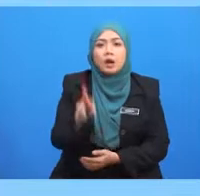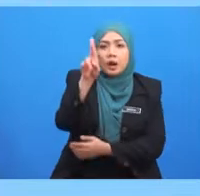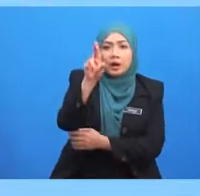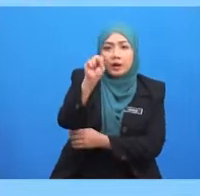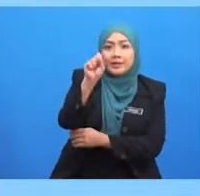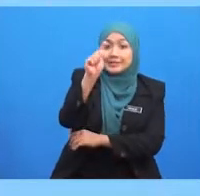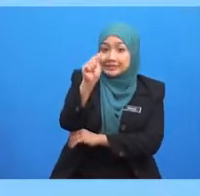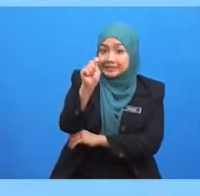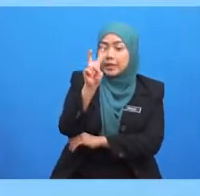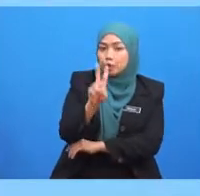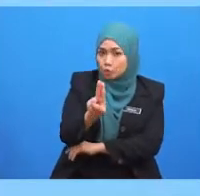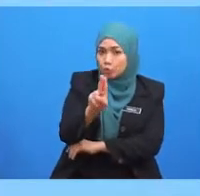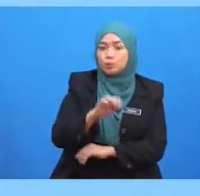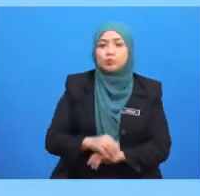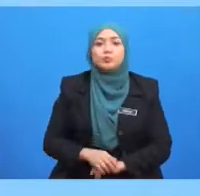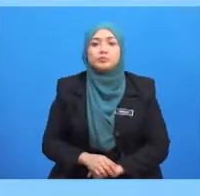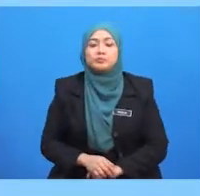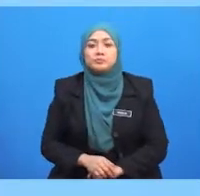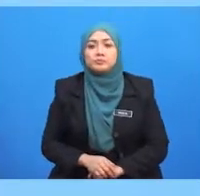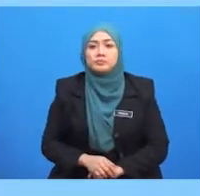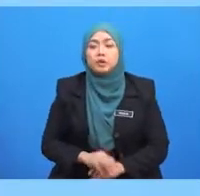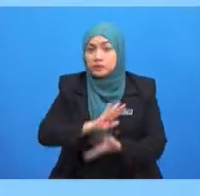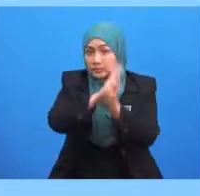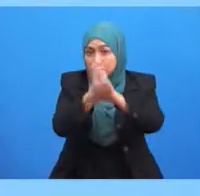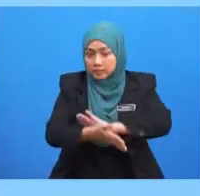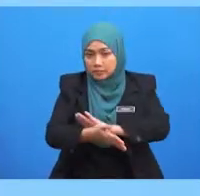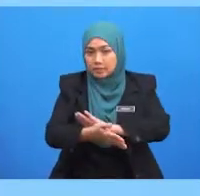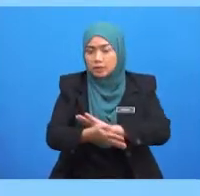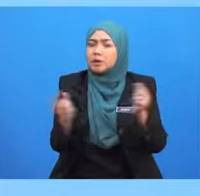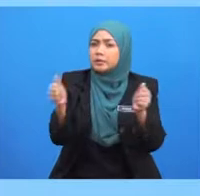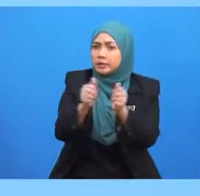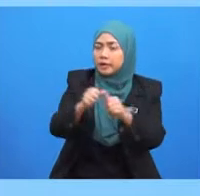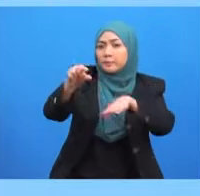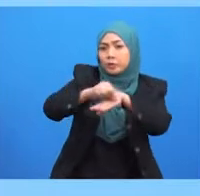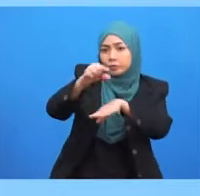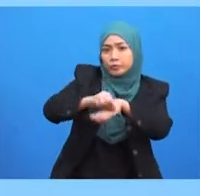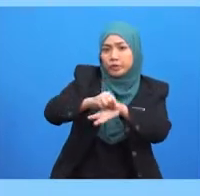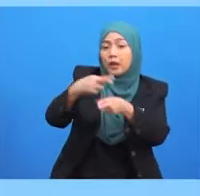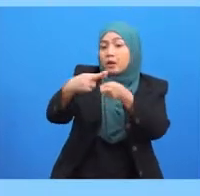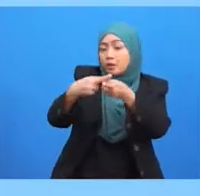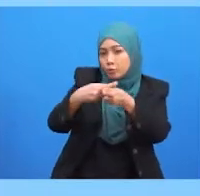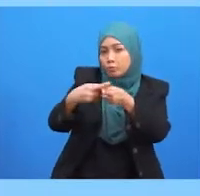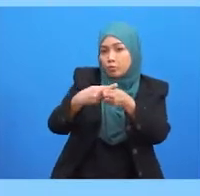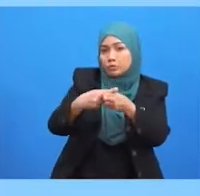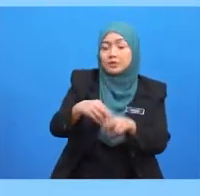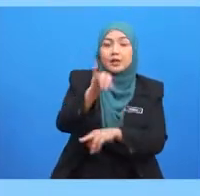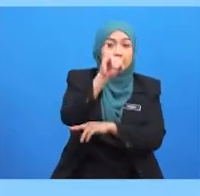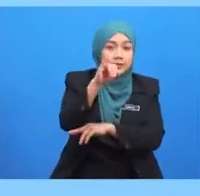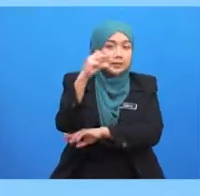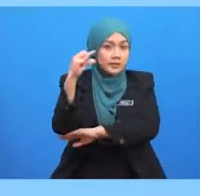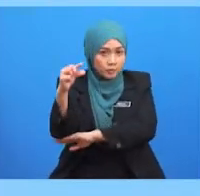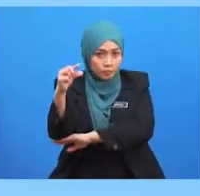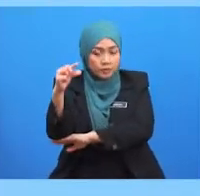dan you to Hai jadi dengan menggunakan rumus indeks